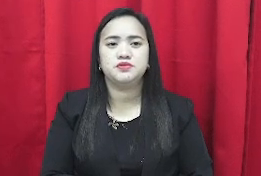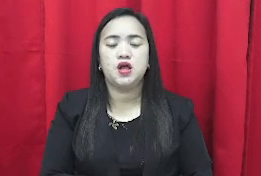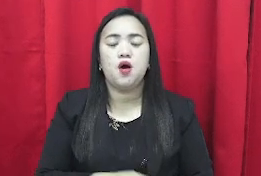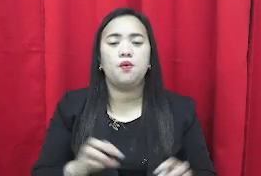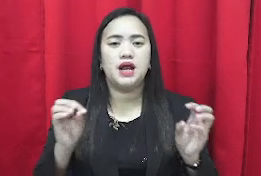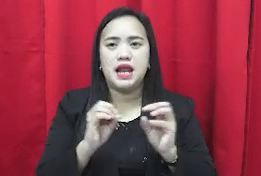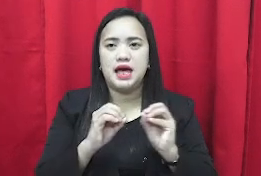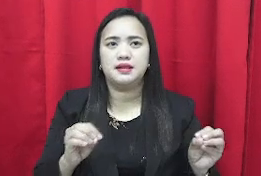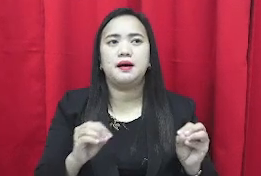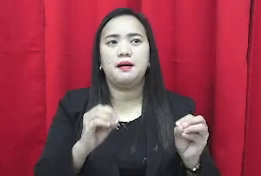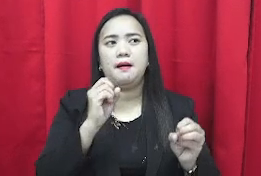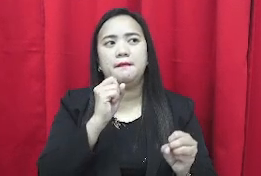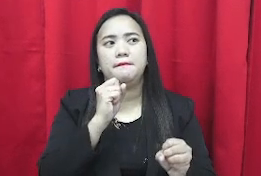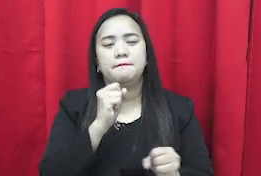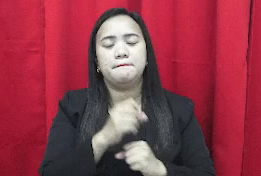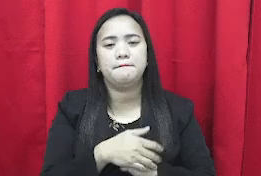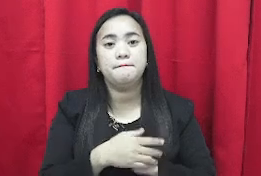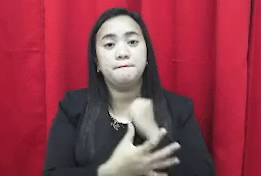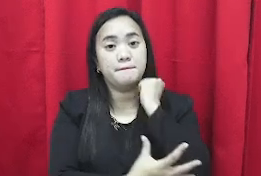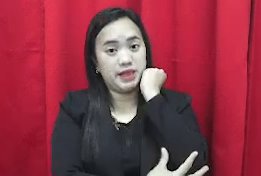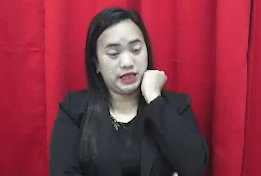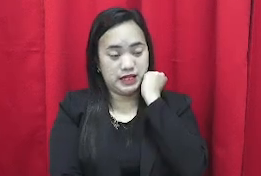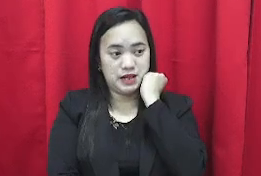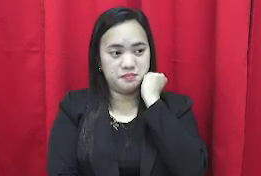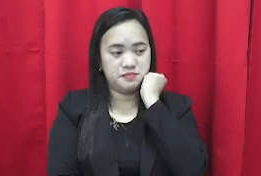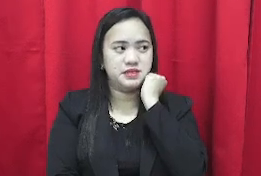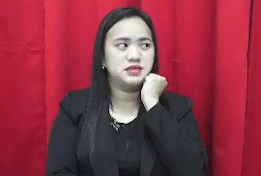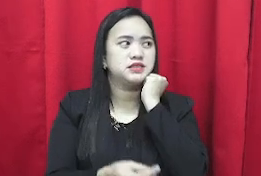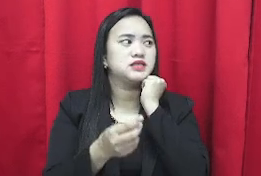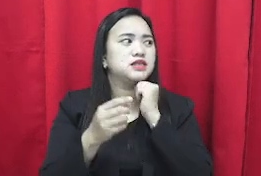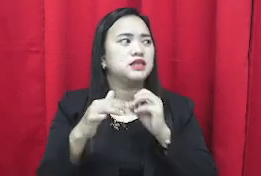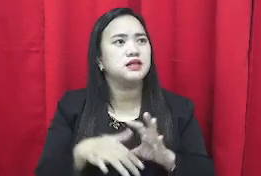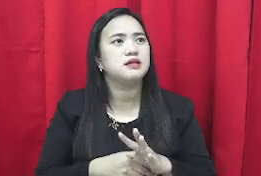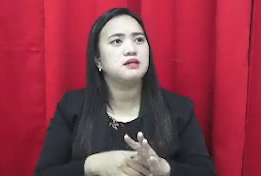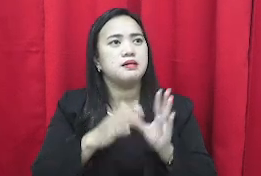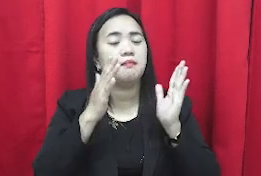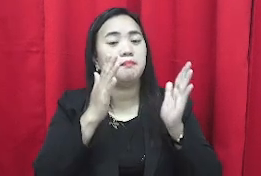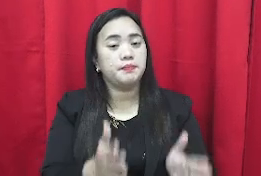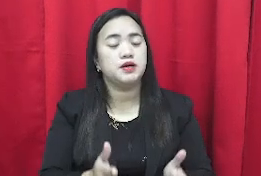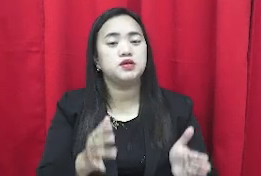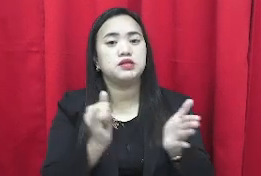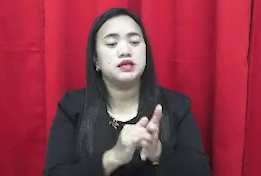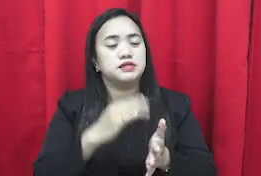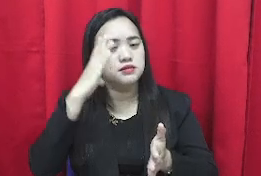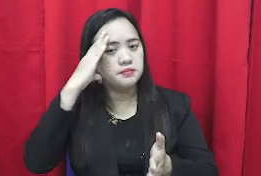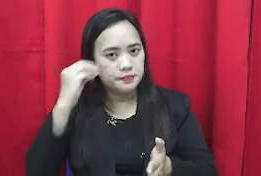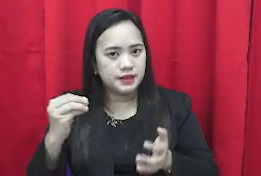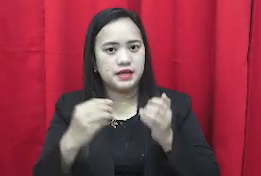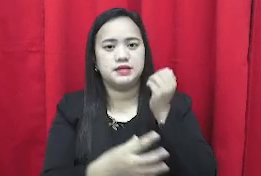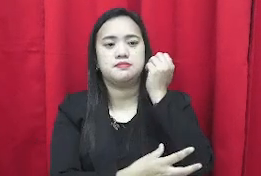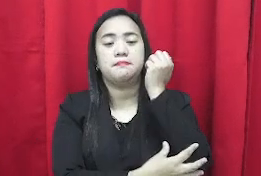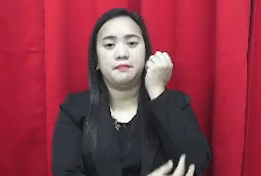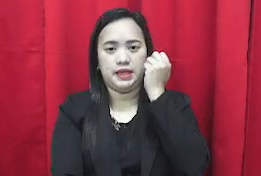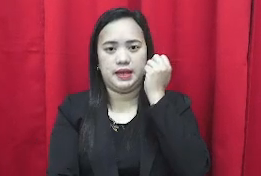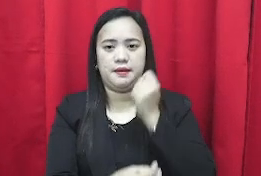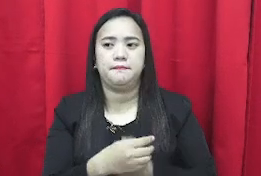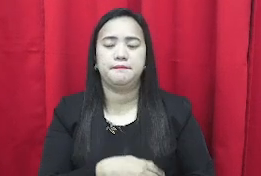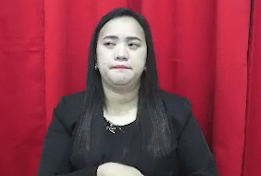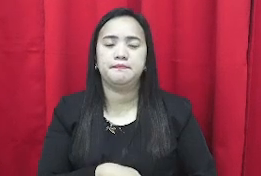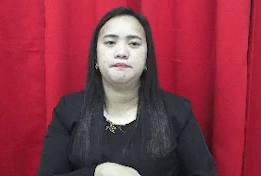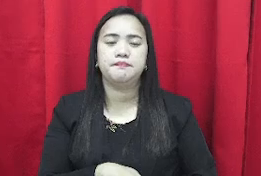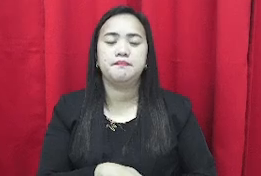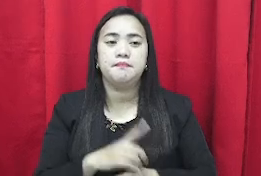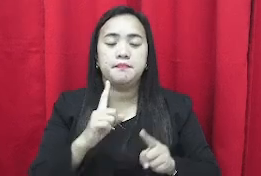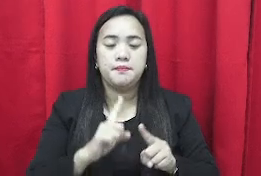Wala e Wala eh kasi sa atin ako personally Salamat sa panginoon na ako naman ay nagdaan talaga sa kahirapan pero sa